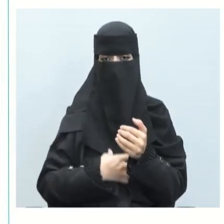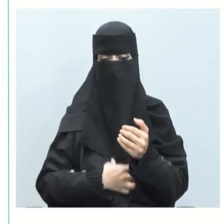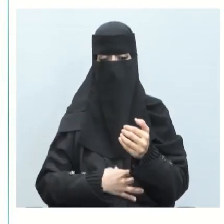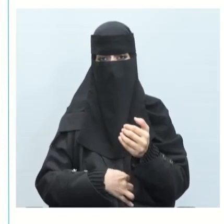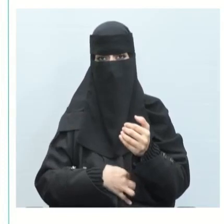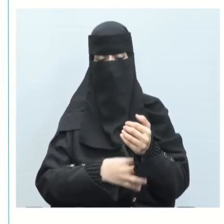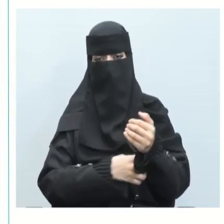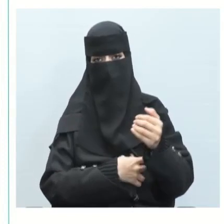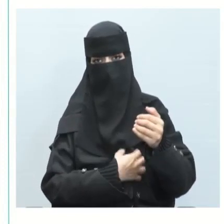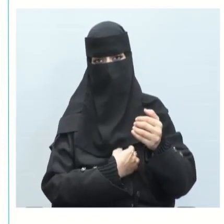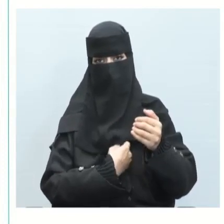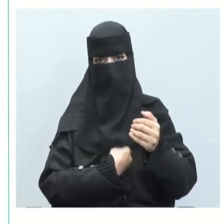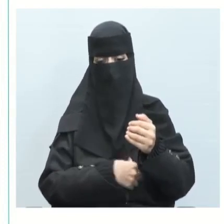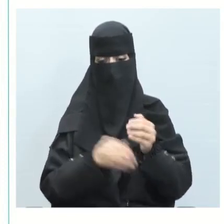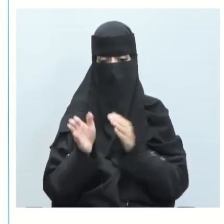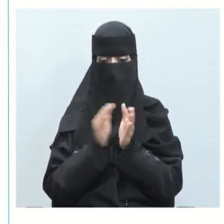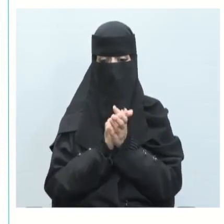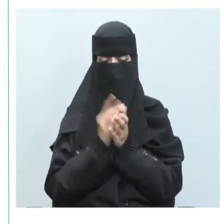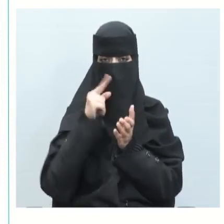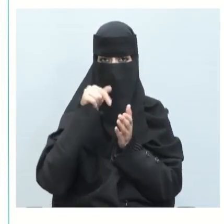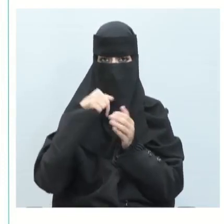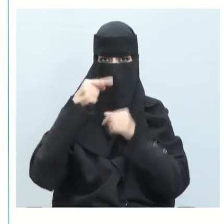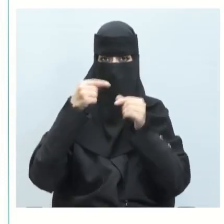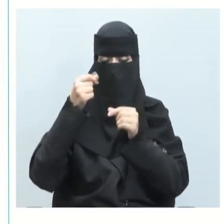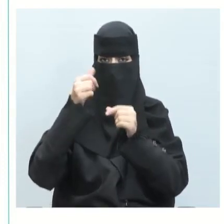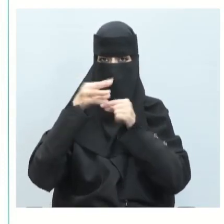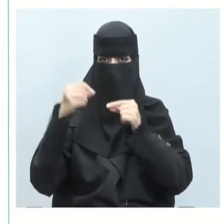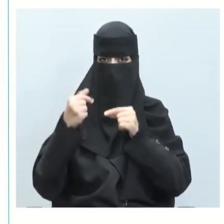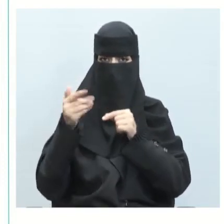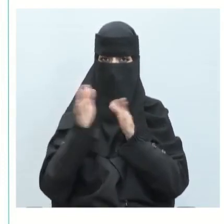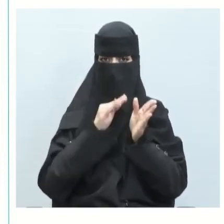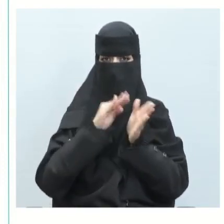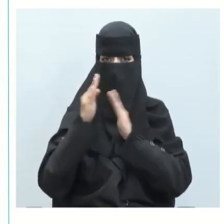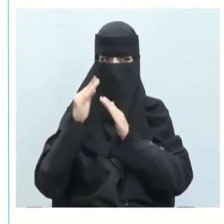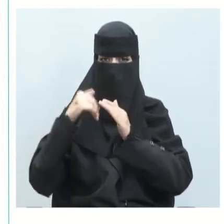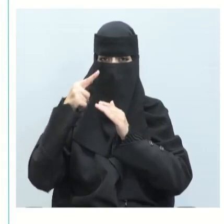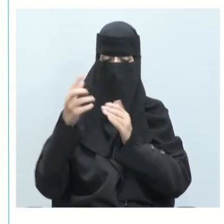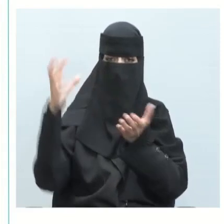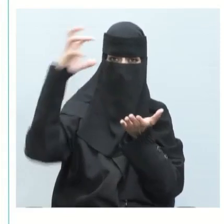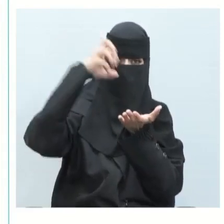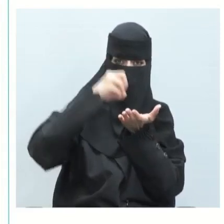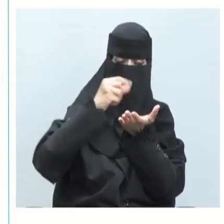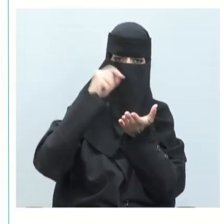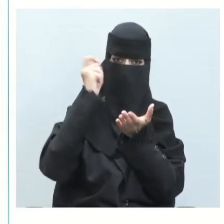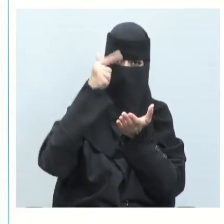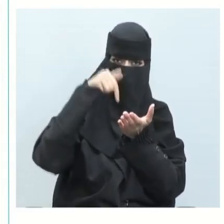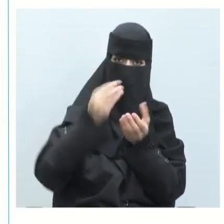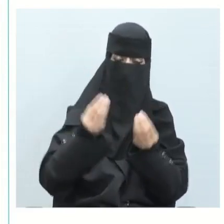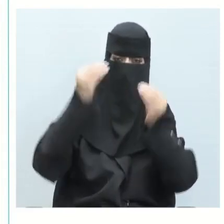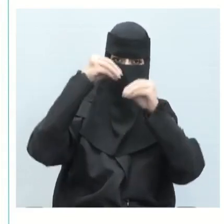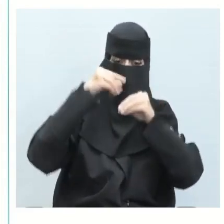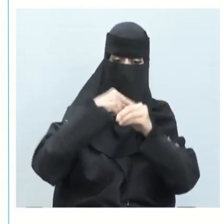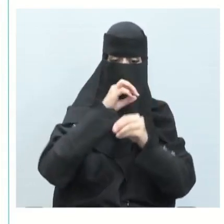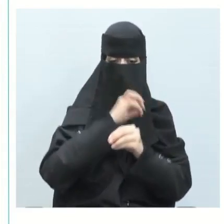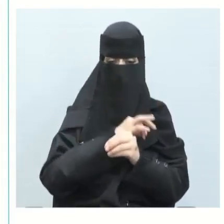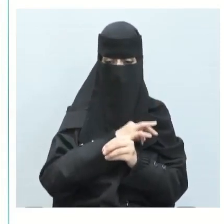الاسعار بح حكم ان التكاليف التي تتكبدها اقل من غيرك وبعد ان تهيمن قد يكون فرصه لان تقودك